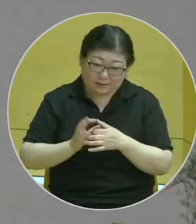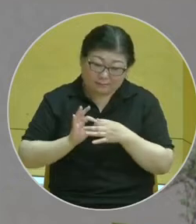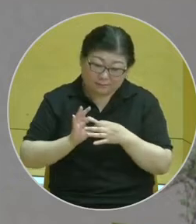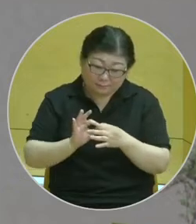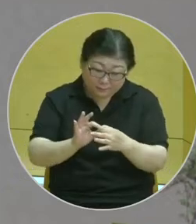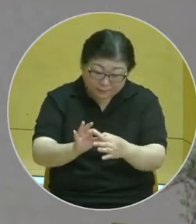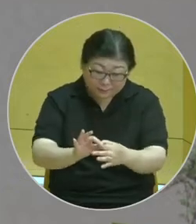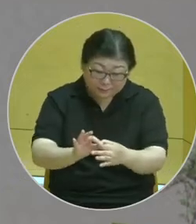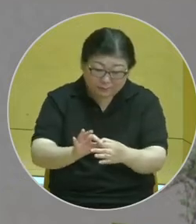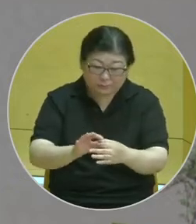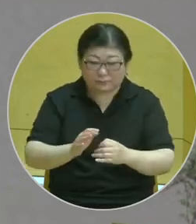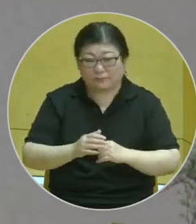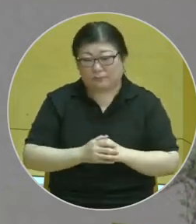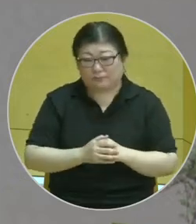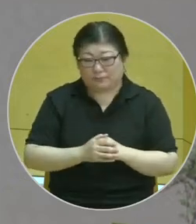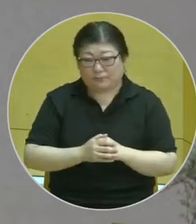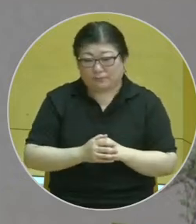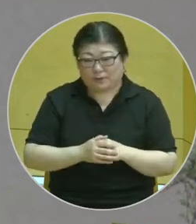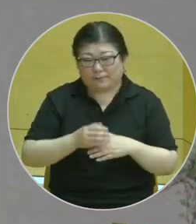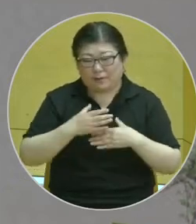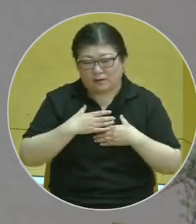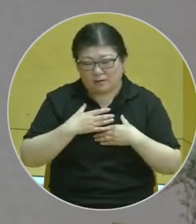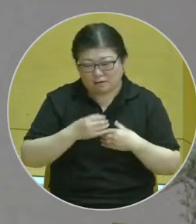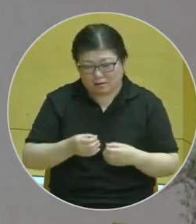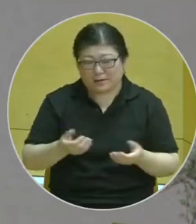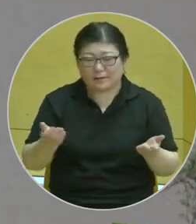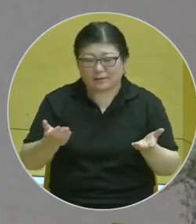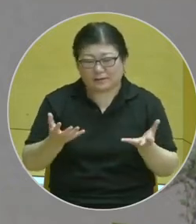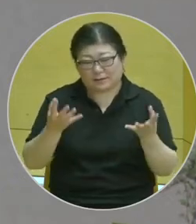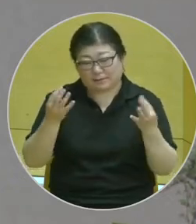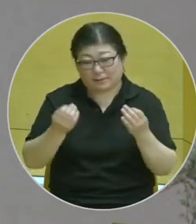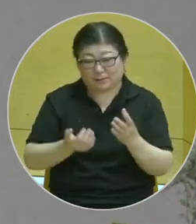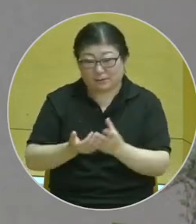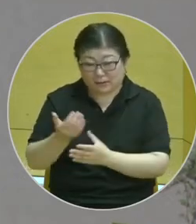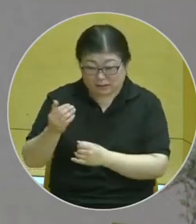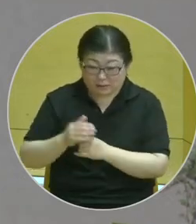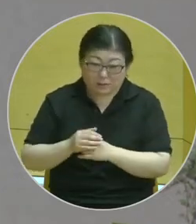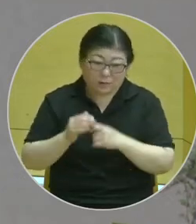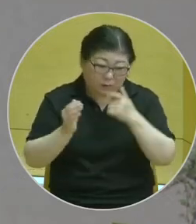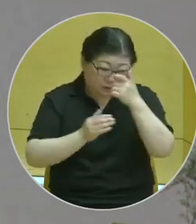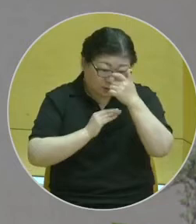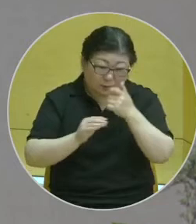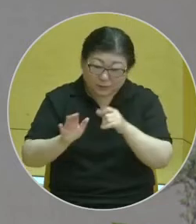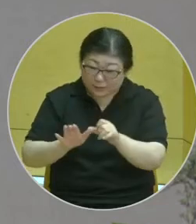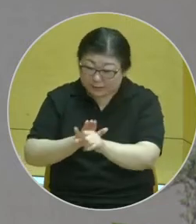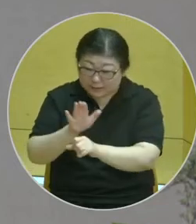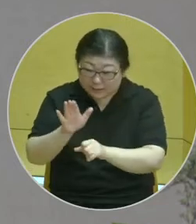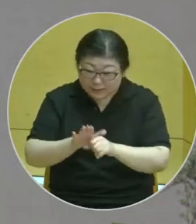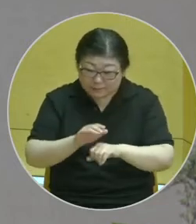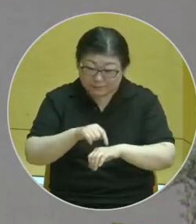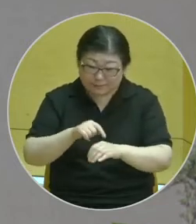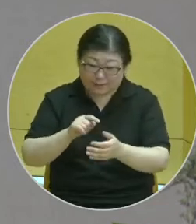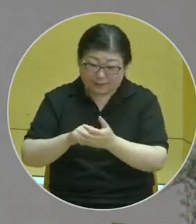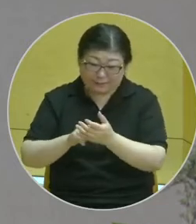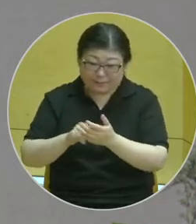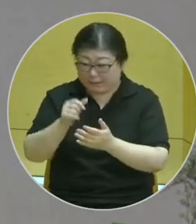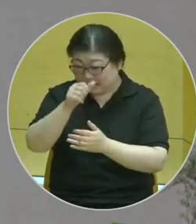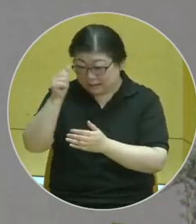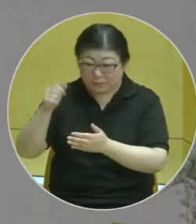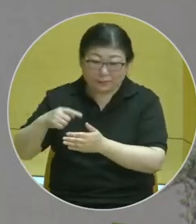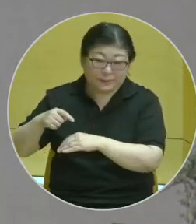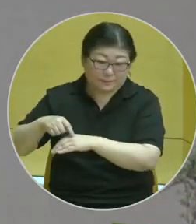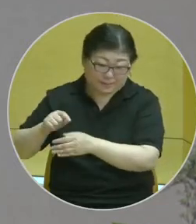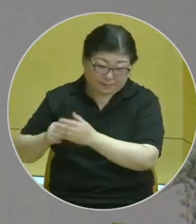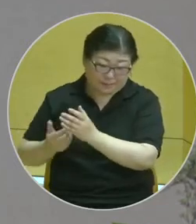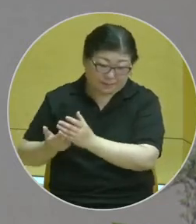장르라고 얼마나 평안한 일들이 일어나는지 그리고 성도들이 얼마나 사랑하는 마음이 그 마음속에 들어가지 달라지는 거예요